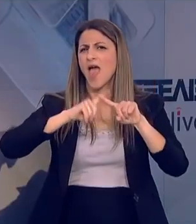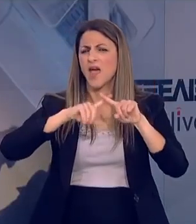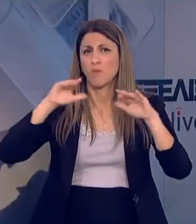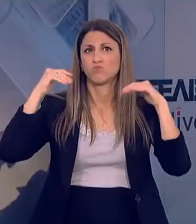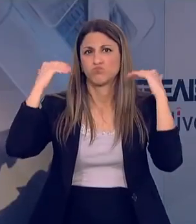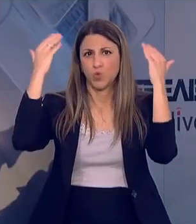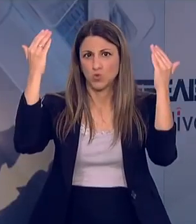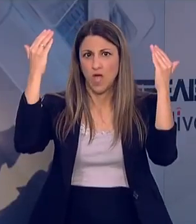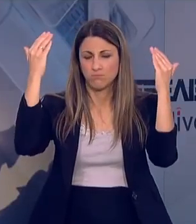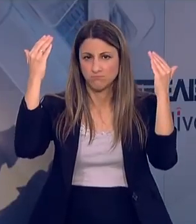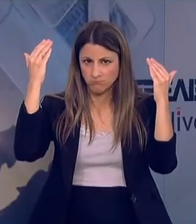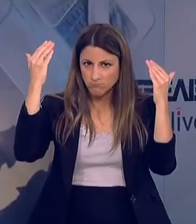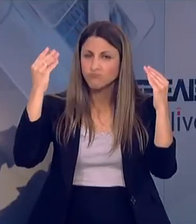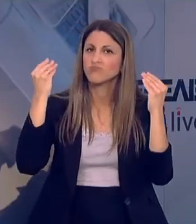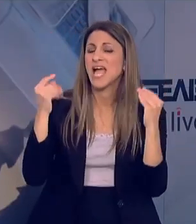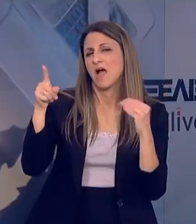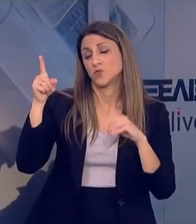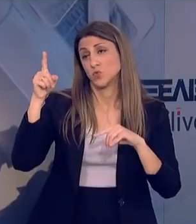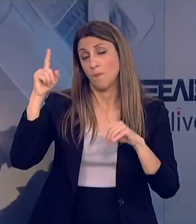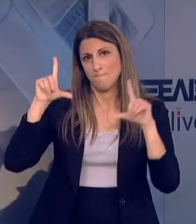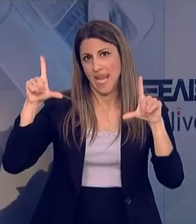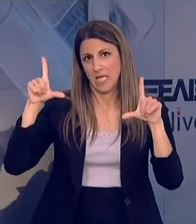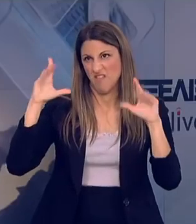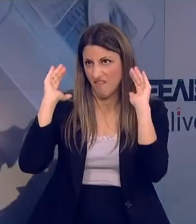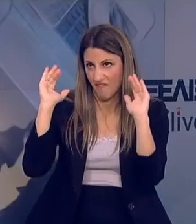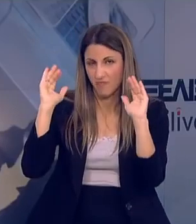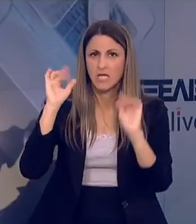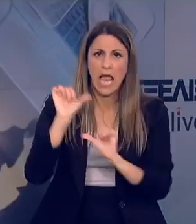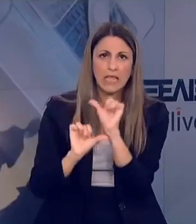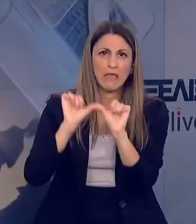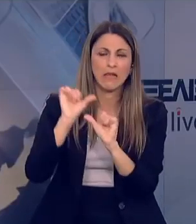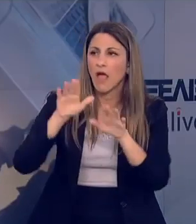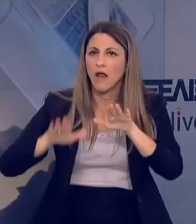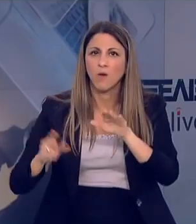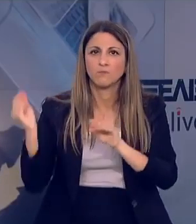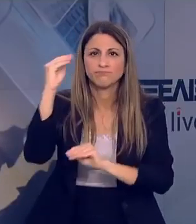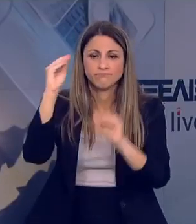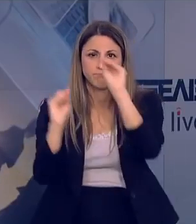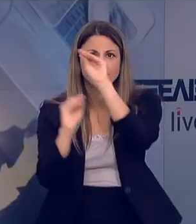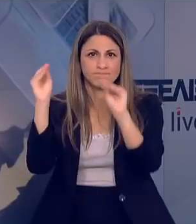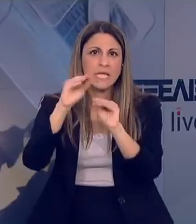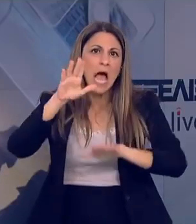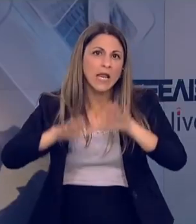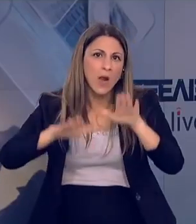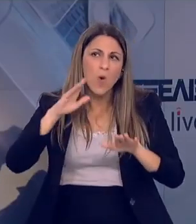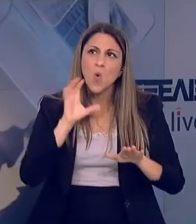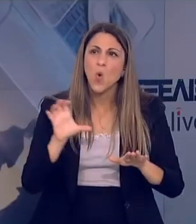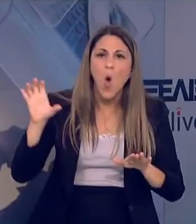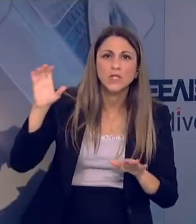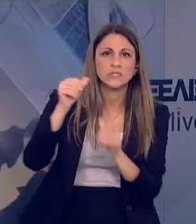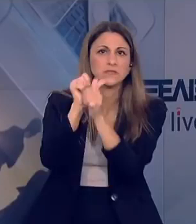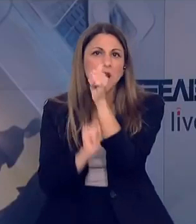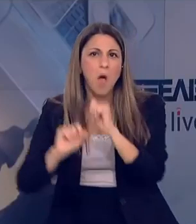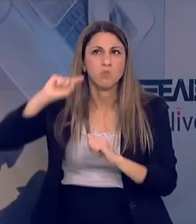πρώτες θέσεις. Είναι ένας δυναμικός πίνακας που αλλάζει μέρα με την ημέρα, ανάλογα με την διενέργεια της ιχνηλασιμότητας και των